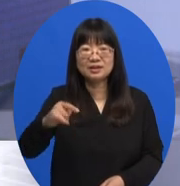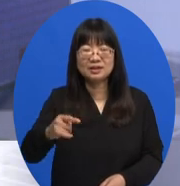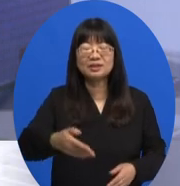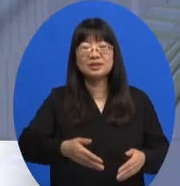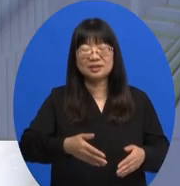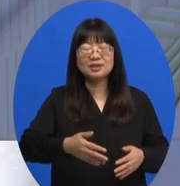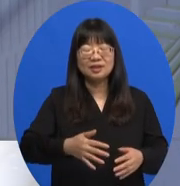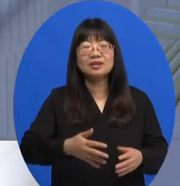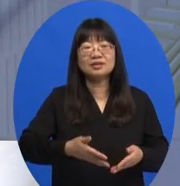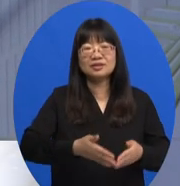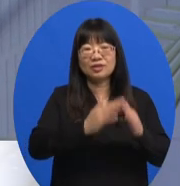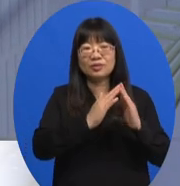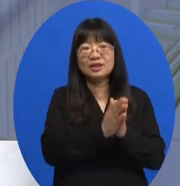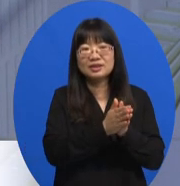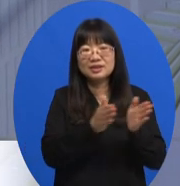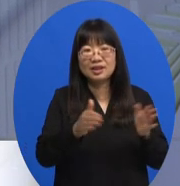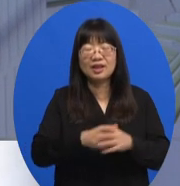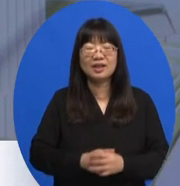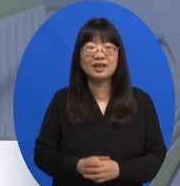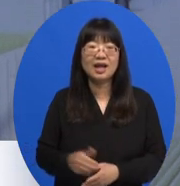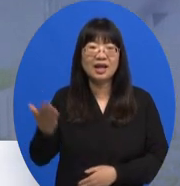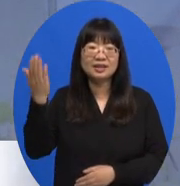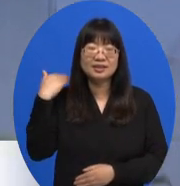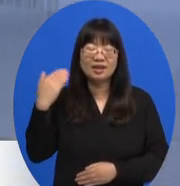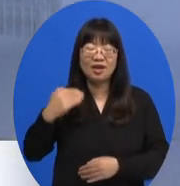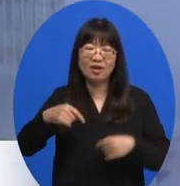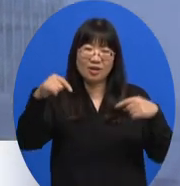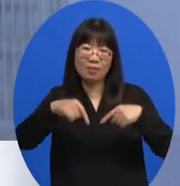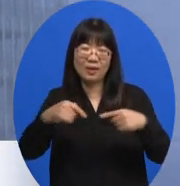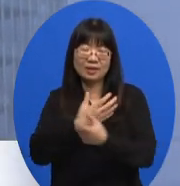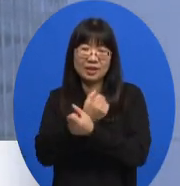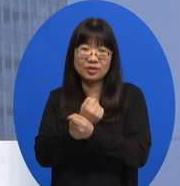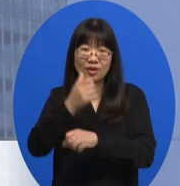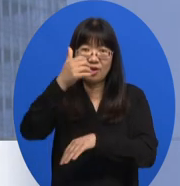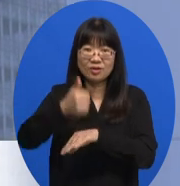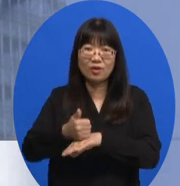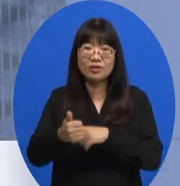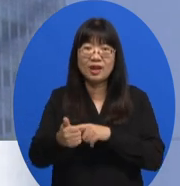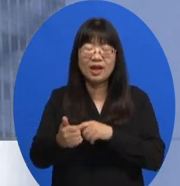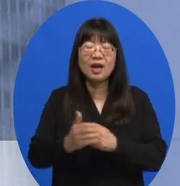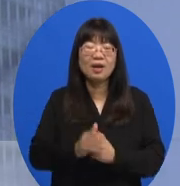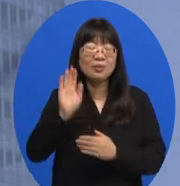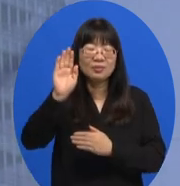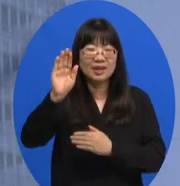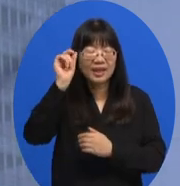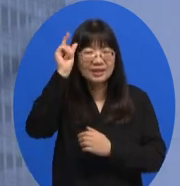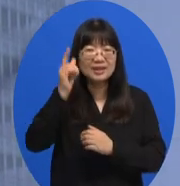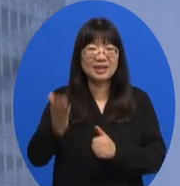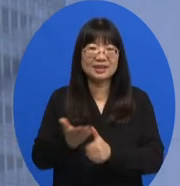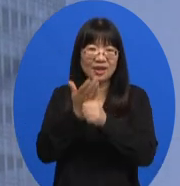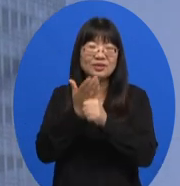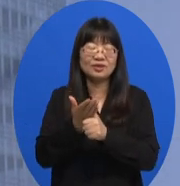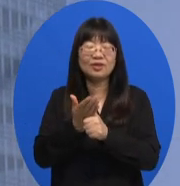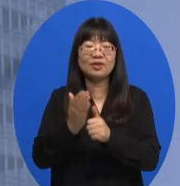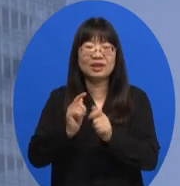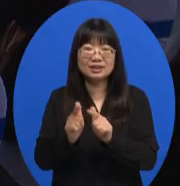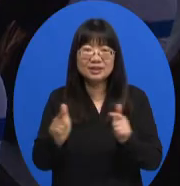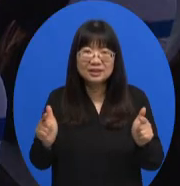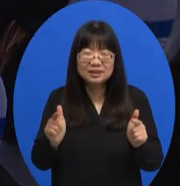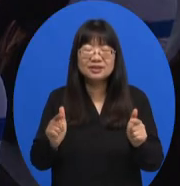화성시 ASML 간 투자 협약 체결과 반도체 부문 미래기술 인재 양성 등 상생 협력을 약속하고 1년